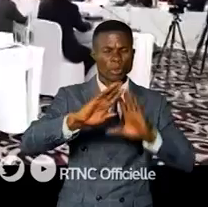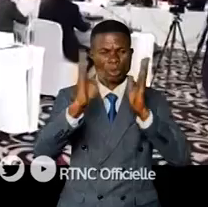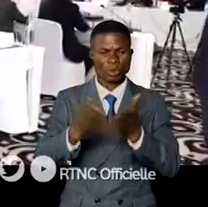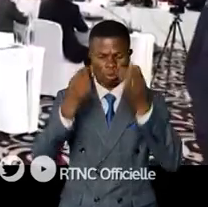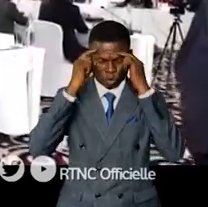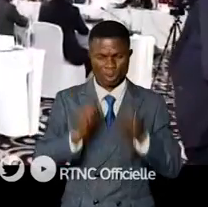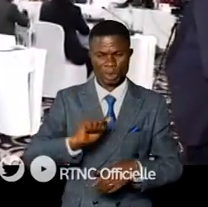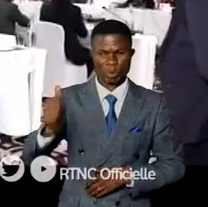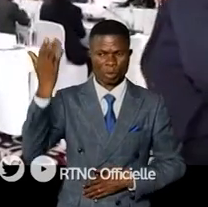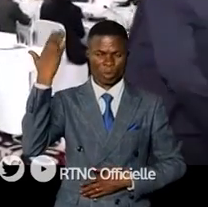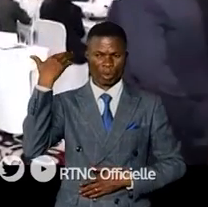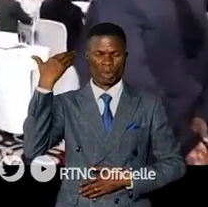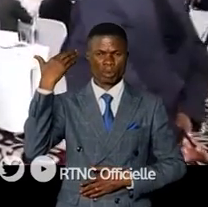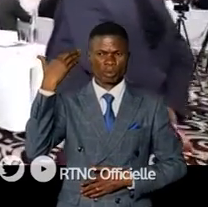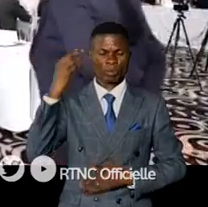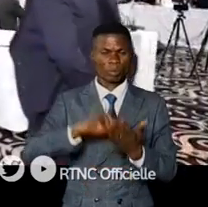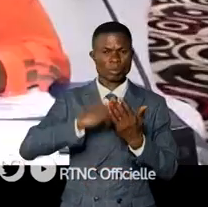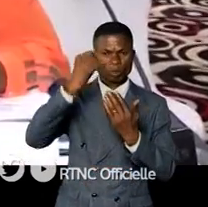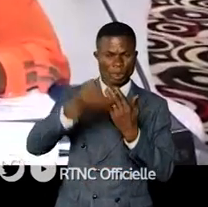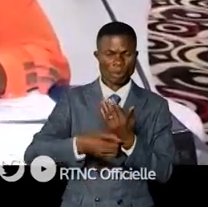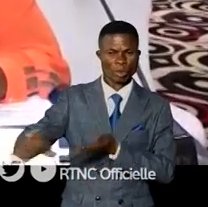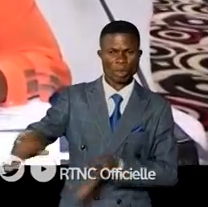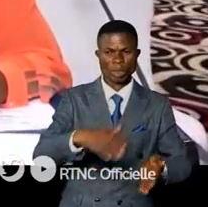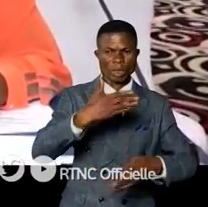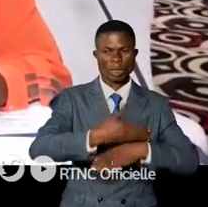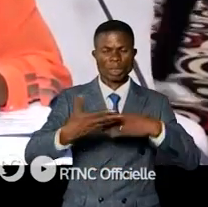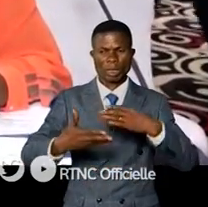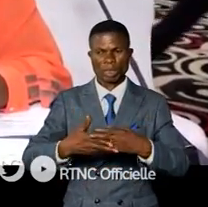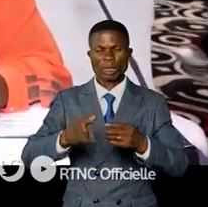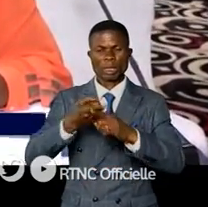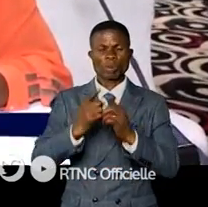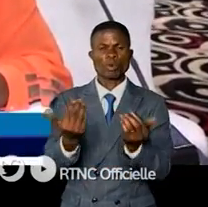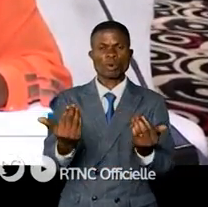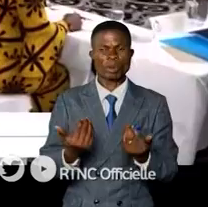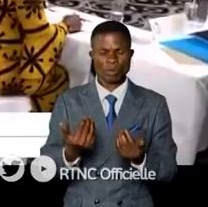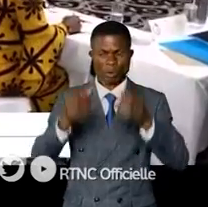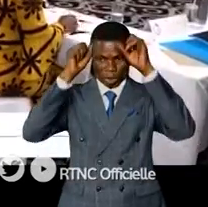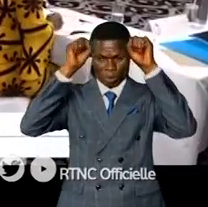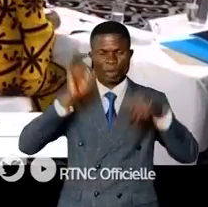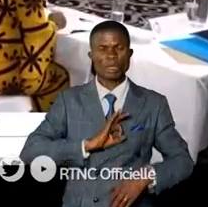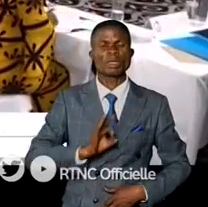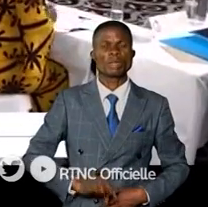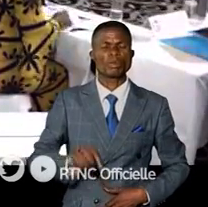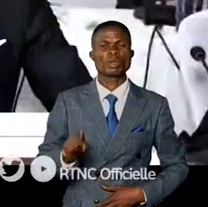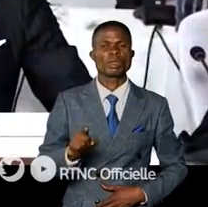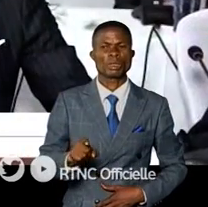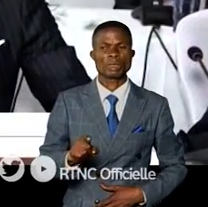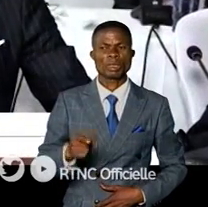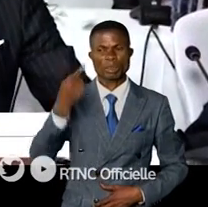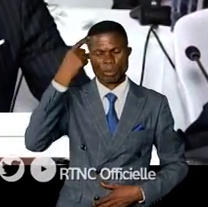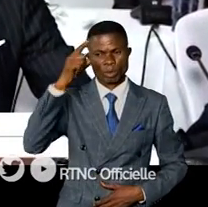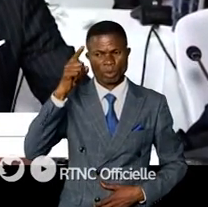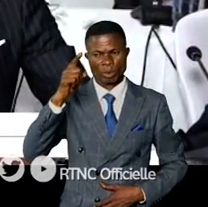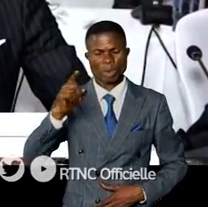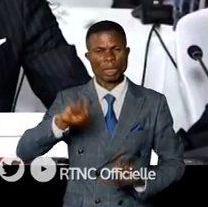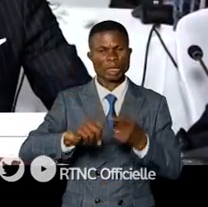engagements. Notez que ce projet routier résulte de la volonté du chef de l'État Félix Antoine Tshisekedi Tshilombo